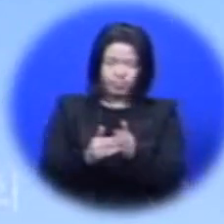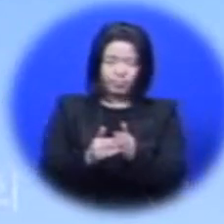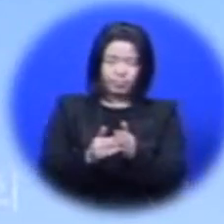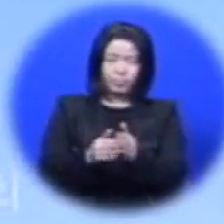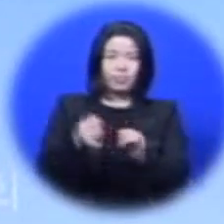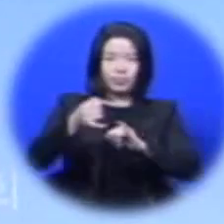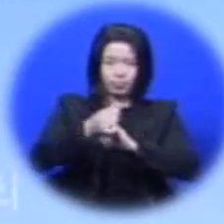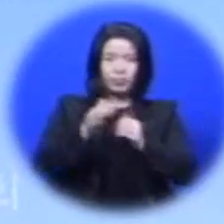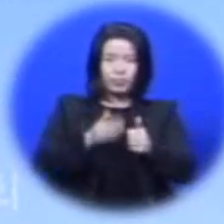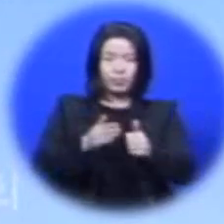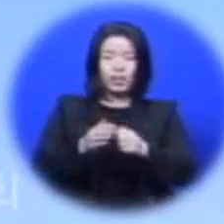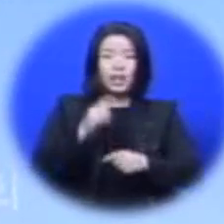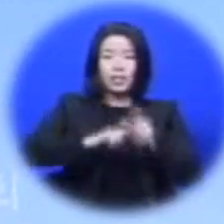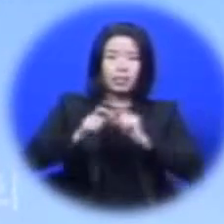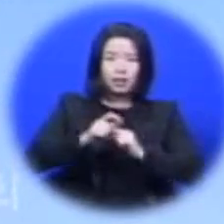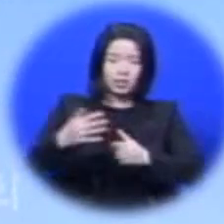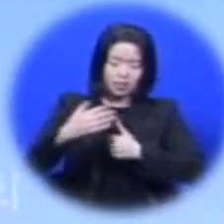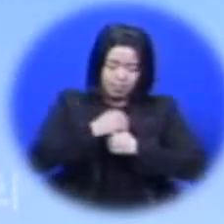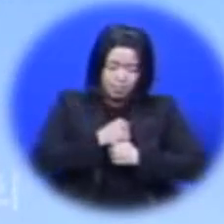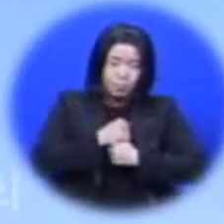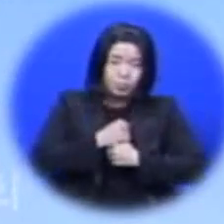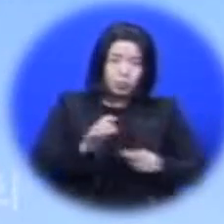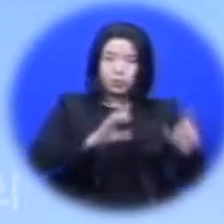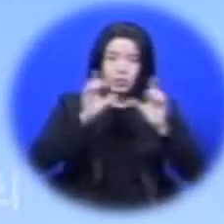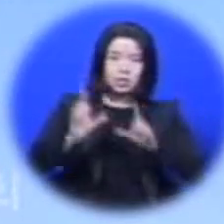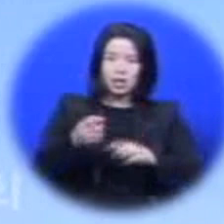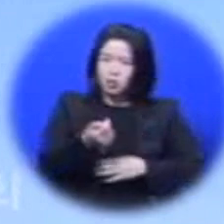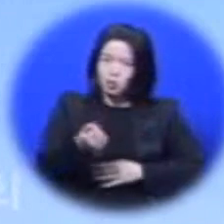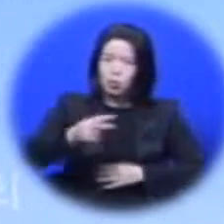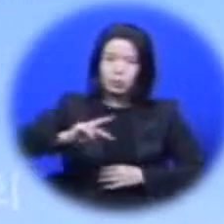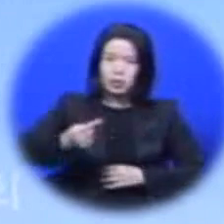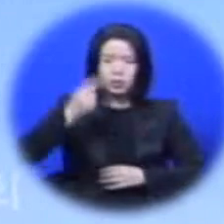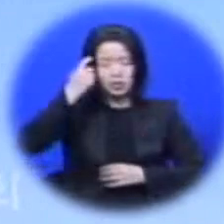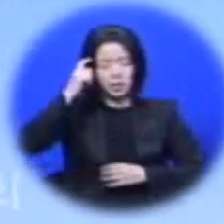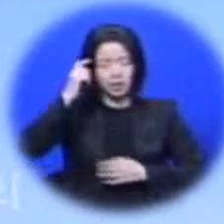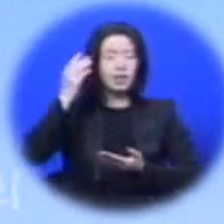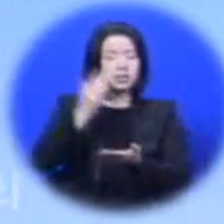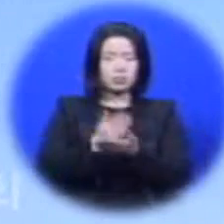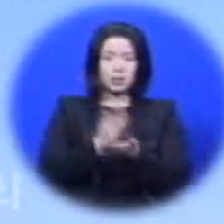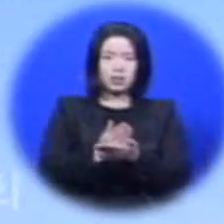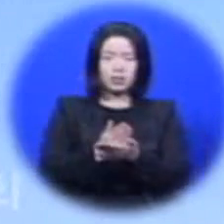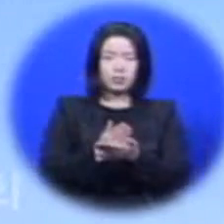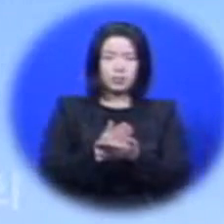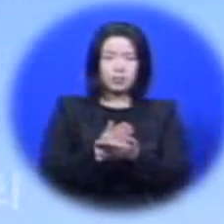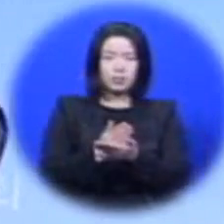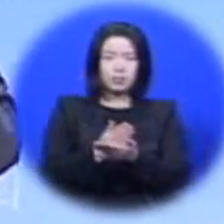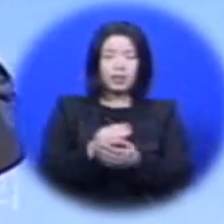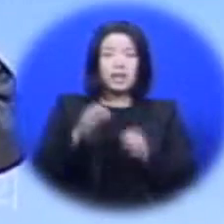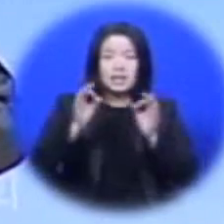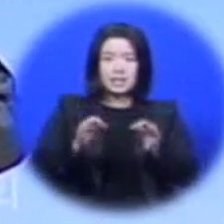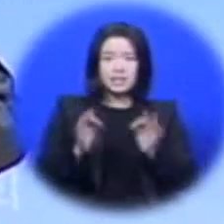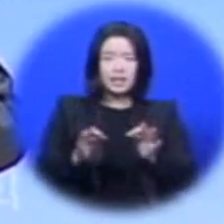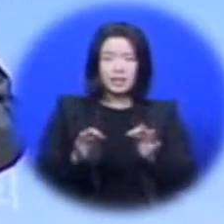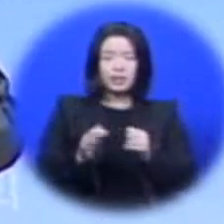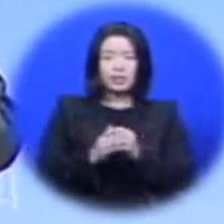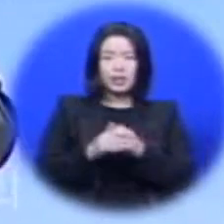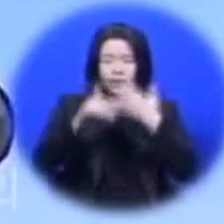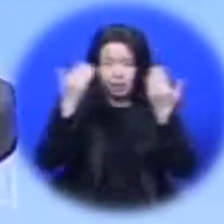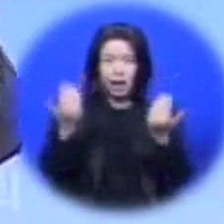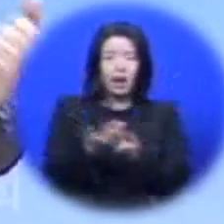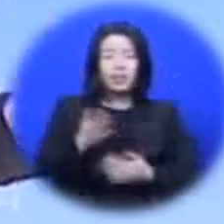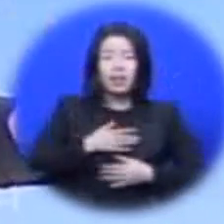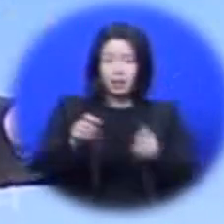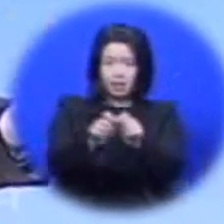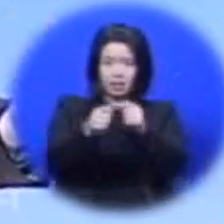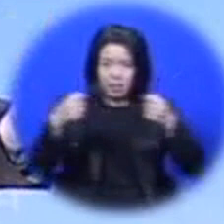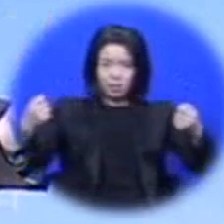됩니다. 더 이상 그걸 품고 살 조금이라도 그런 생각은 하지 마시기 바랍니다. 이제 다 내가